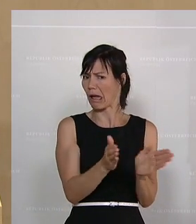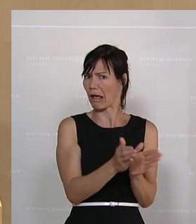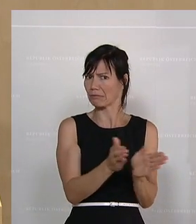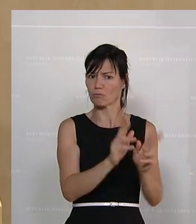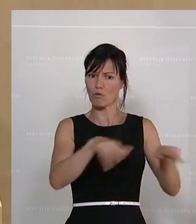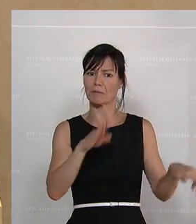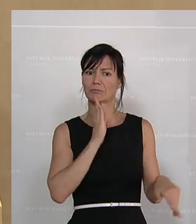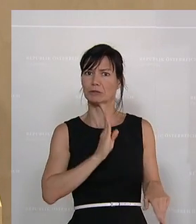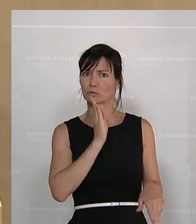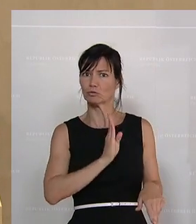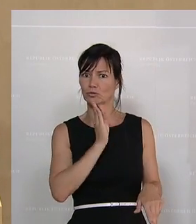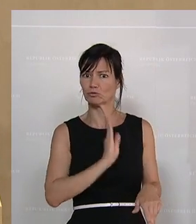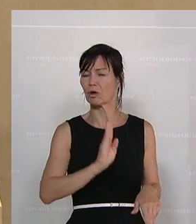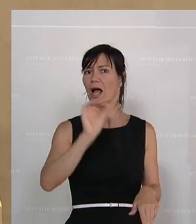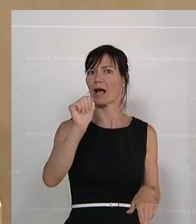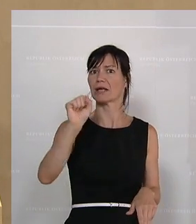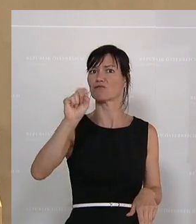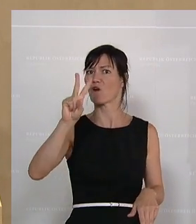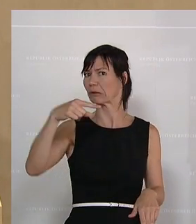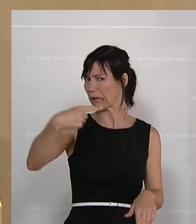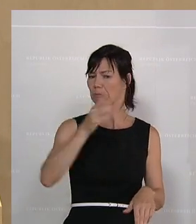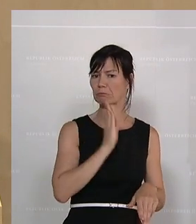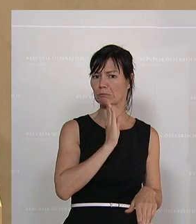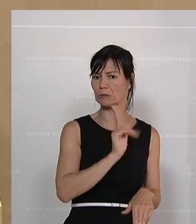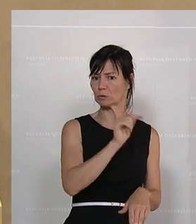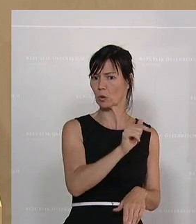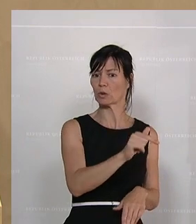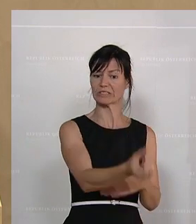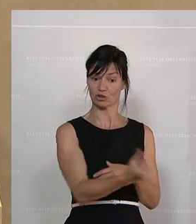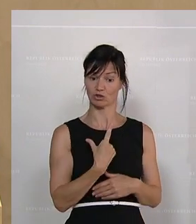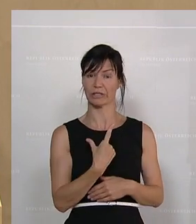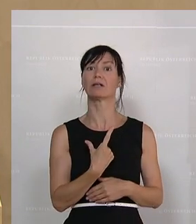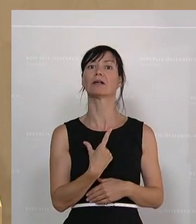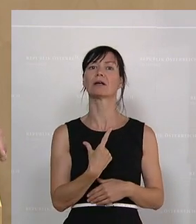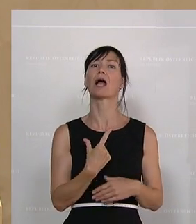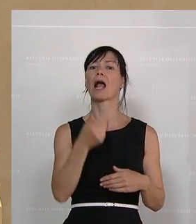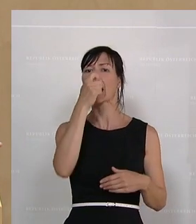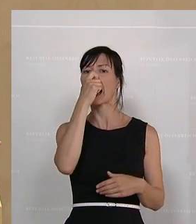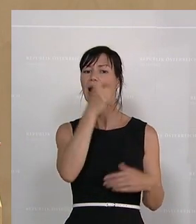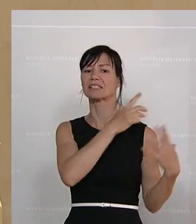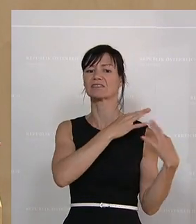pension als vg pension lebt sie hat eine gas nachzahlung aktuell von 2300 euro